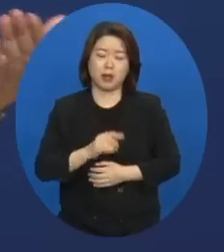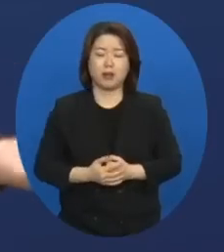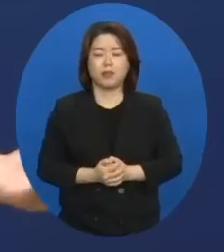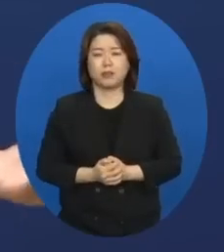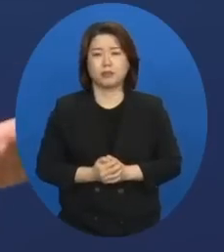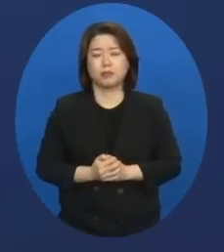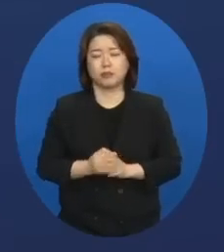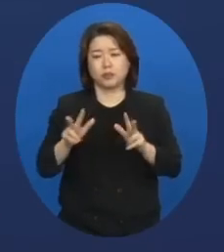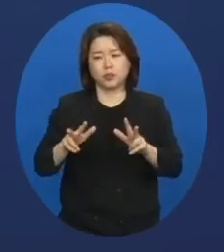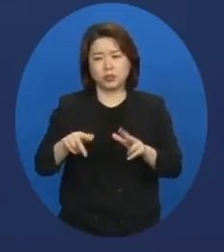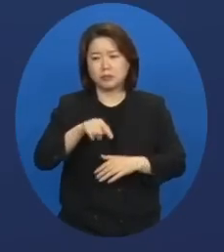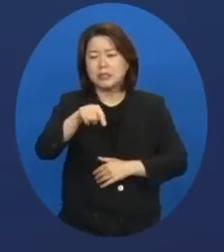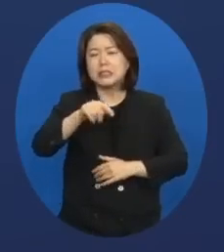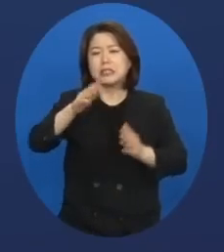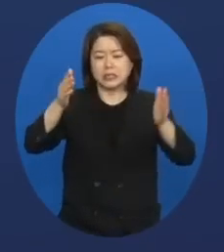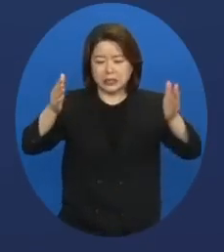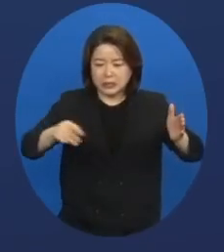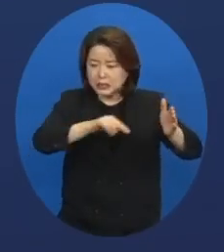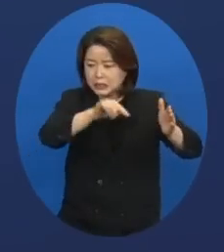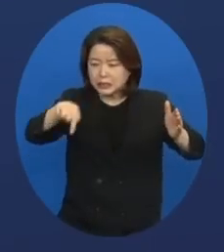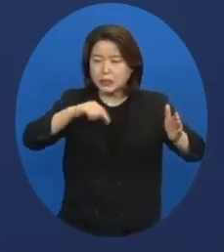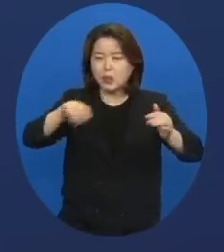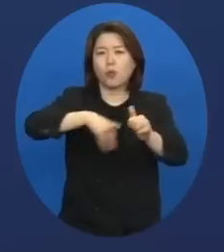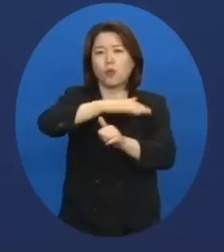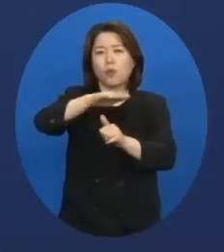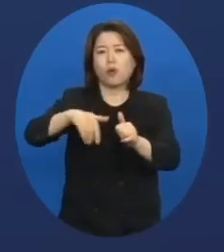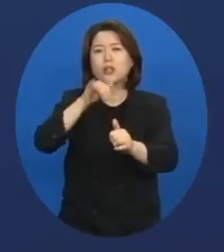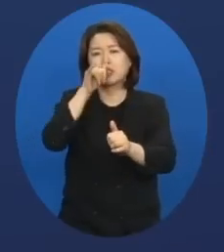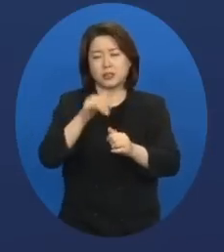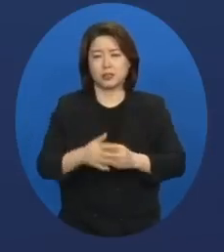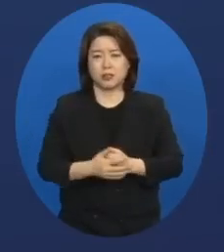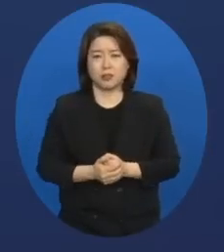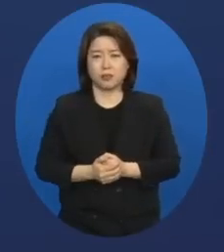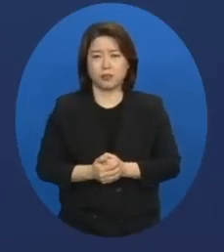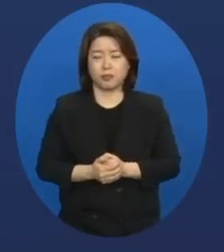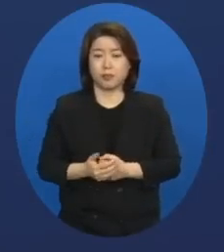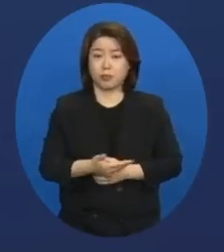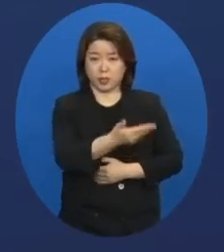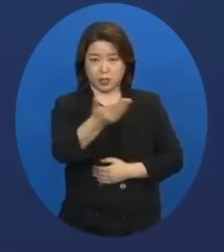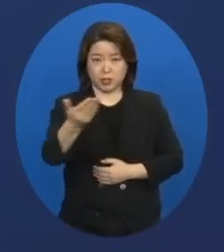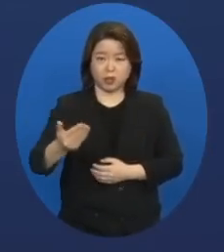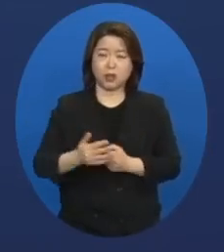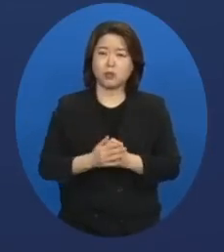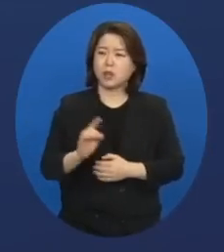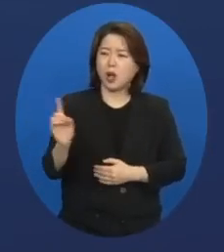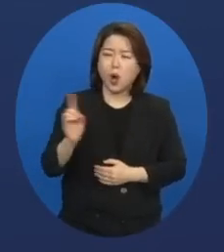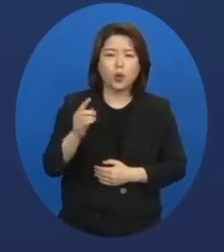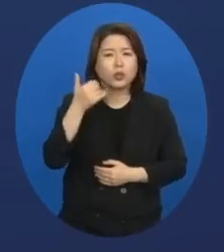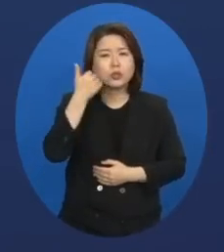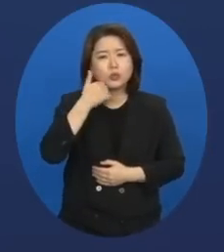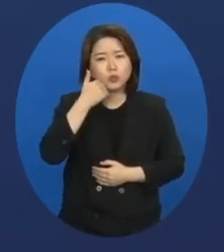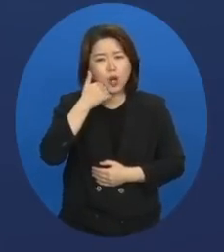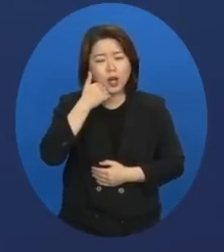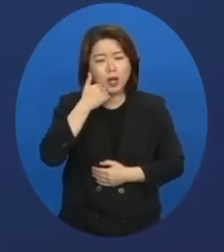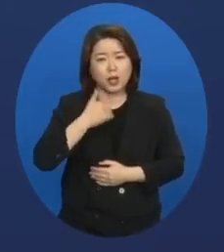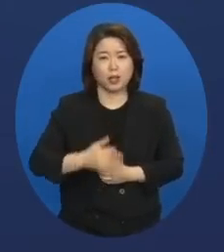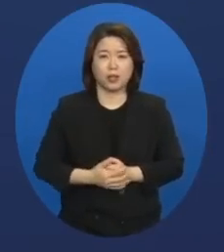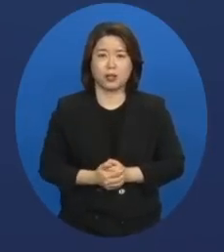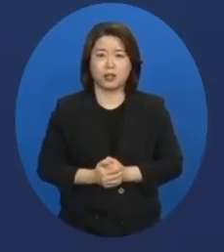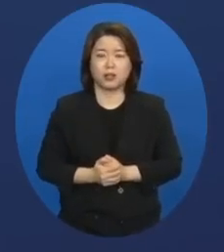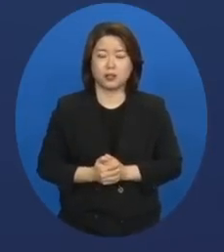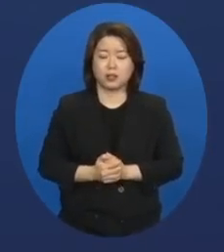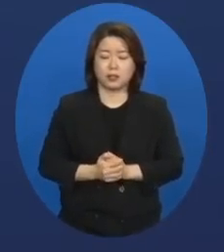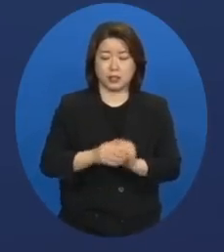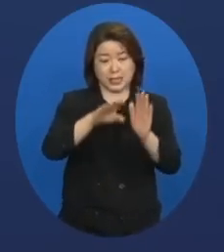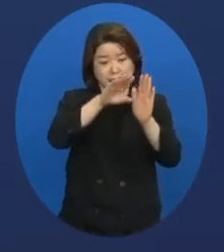지금 이 지경에 우리가 있습니다. 도대체 여러분은 그 어떤 누구가